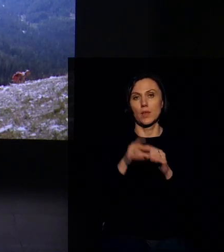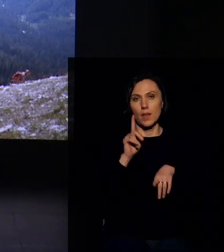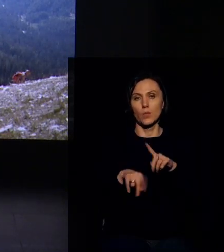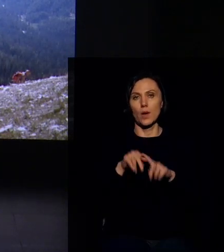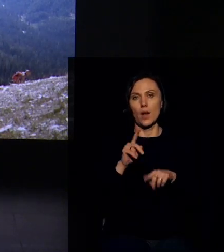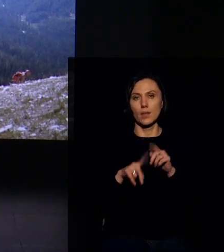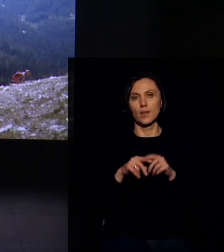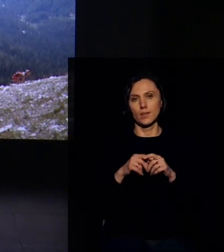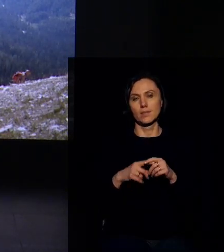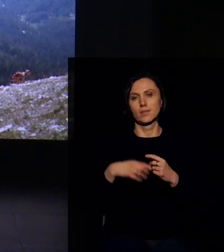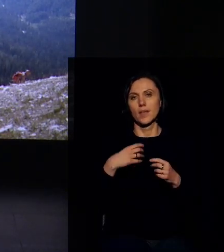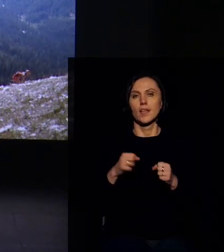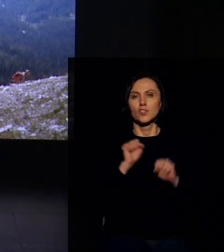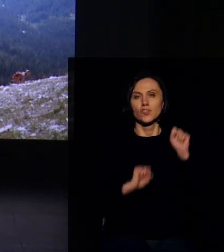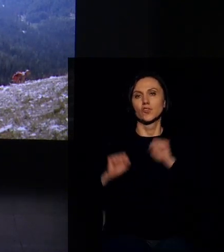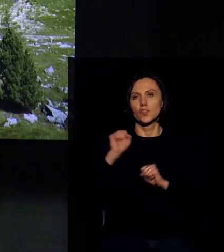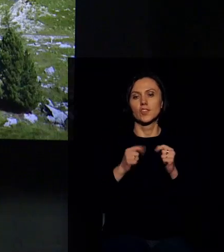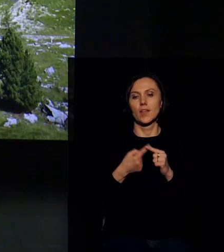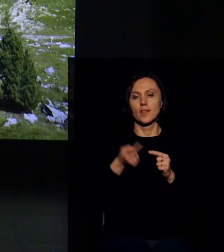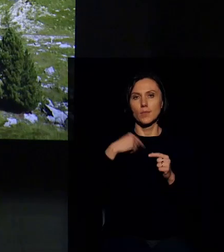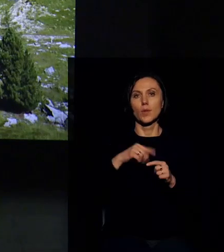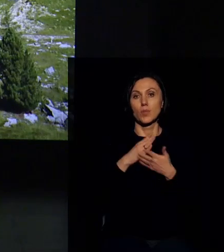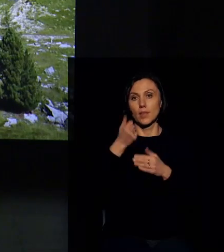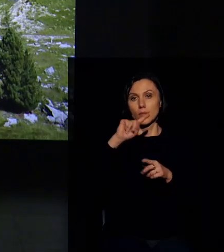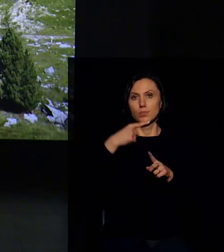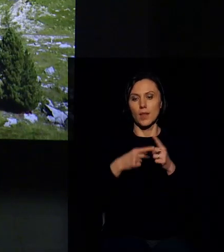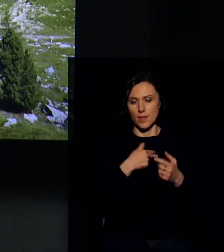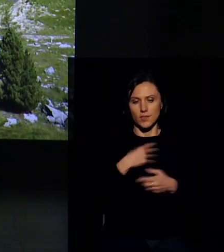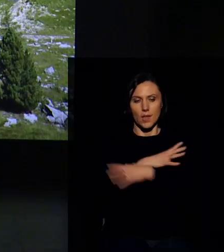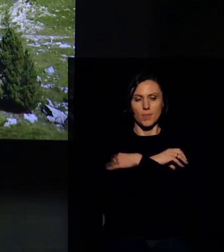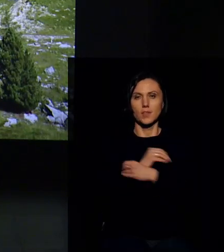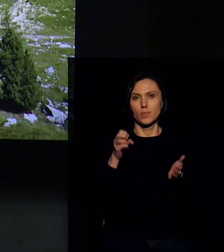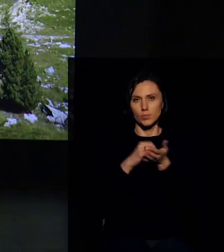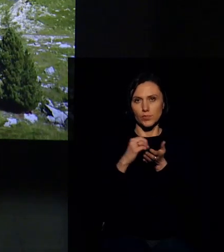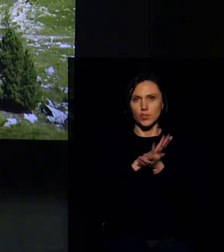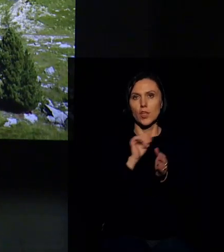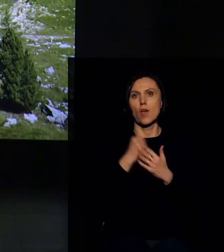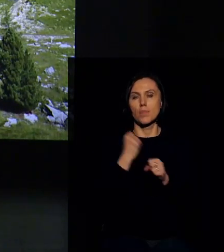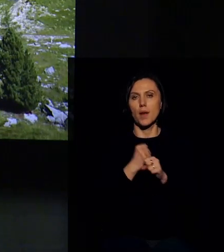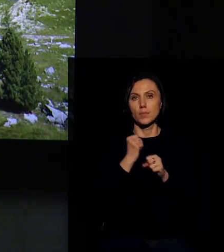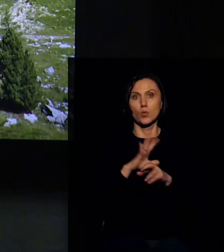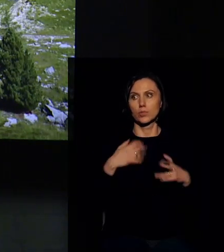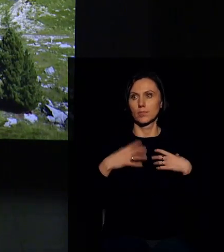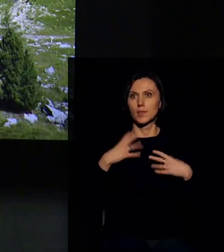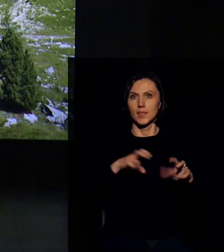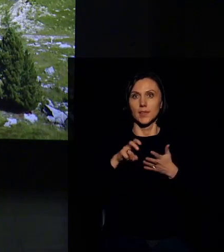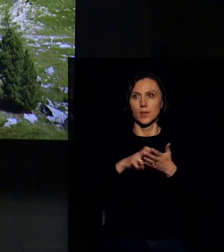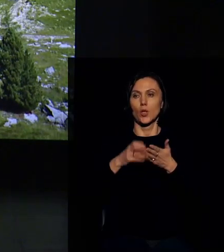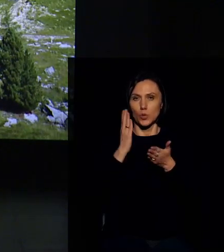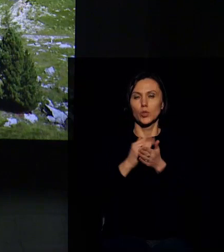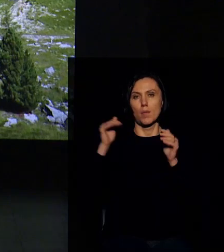naturalna rozgrzewka. Przez te półtorej godziny nasze mięśnie przyzwyczajają się do pracy i już rozgrzani możemy